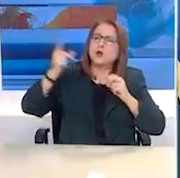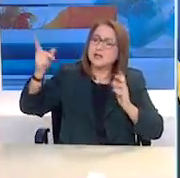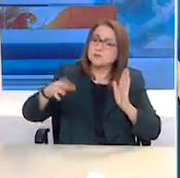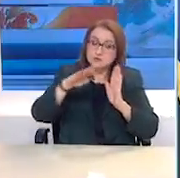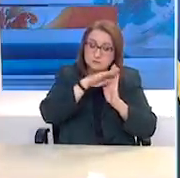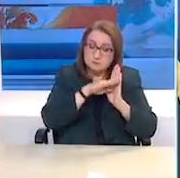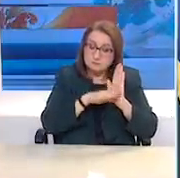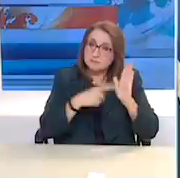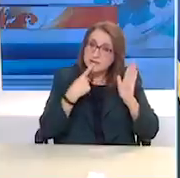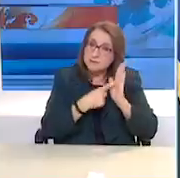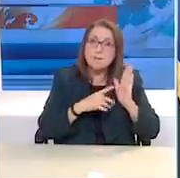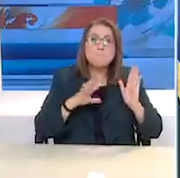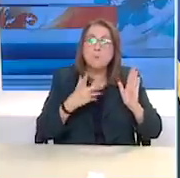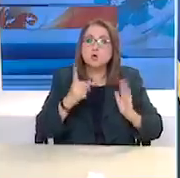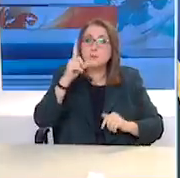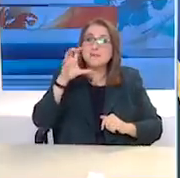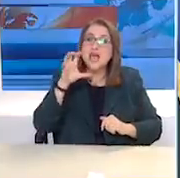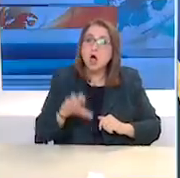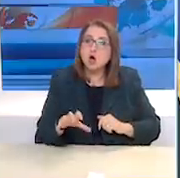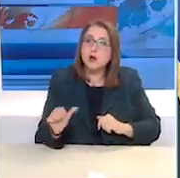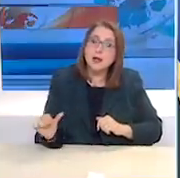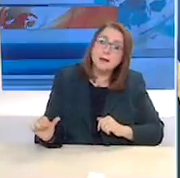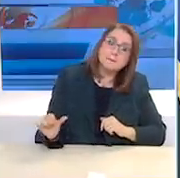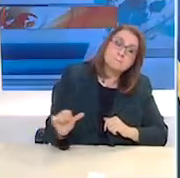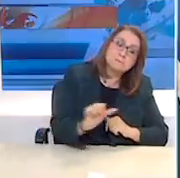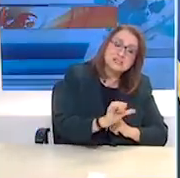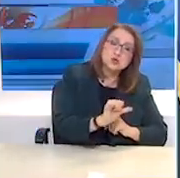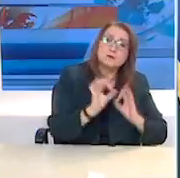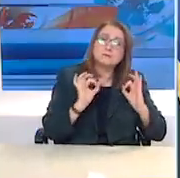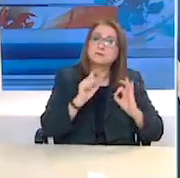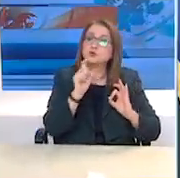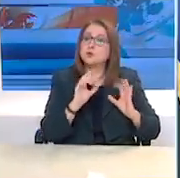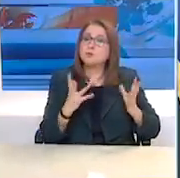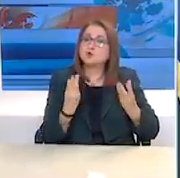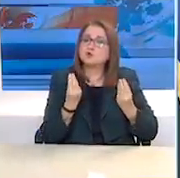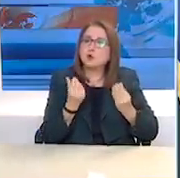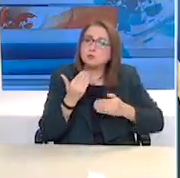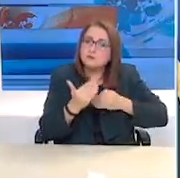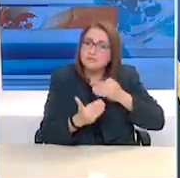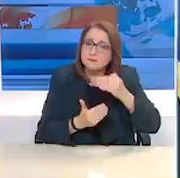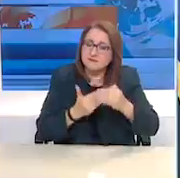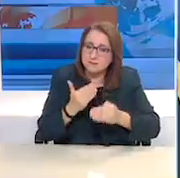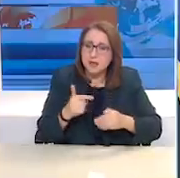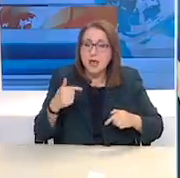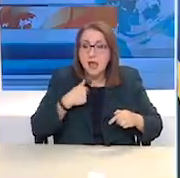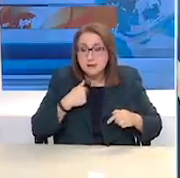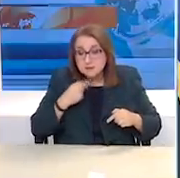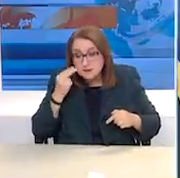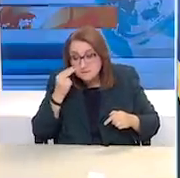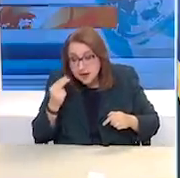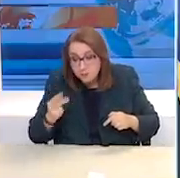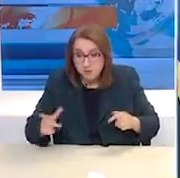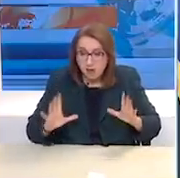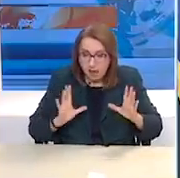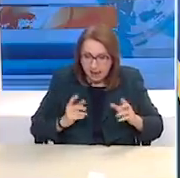αυτά τα μέτρα, αλλά πρέπει να έχουμε στο μυαλό μας ότι είναι δυναμική κατάσταση. Αν δεις και ξεφεύγει η κατάσταση, επανέρχεσαι σε